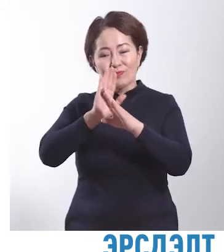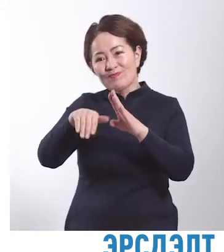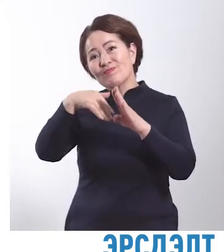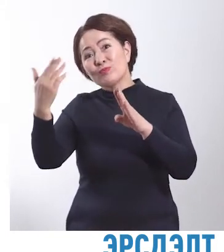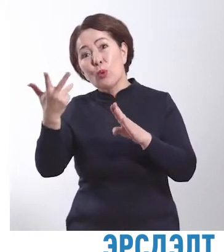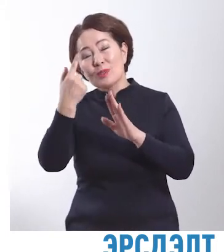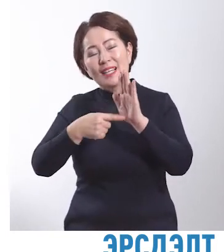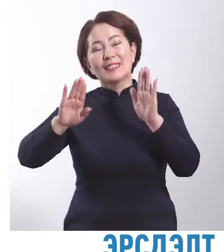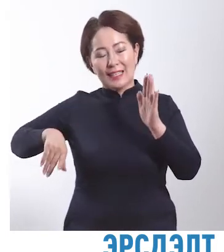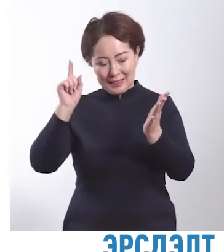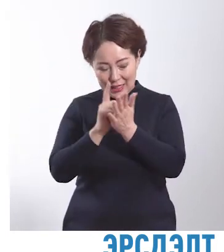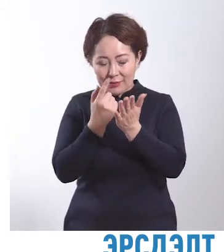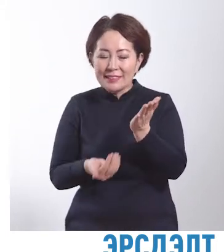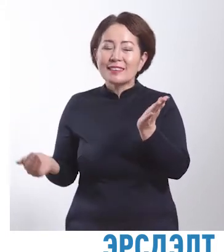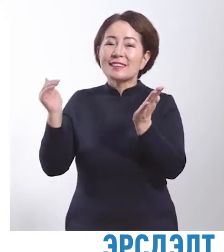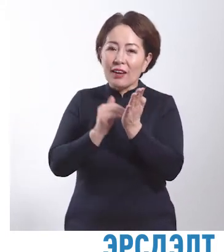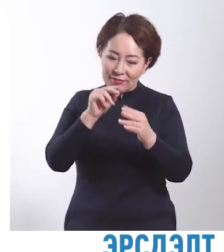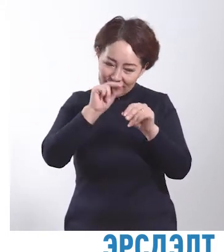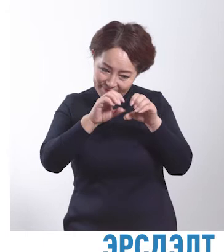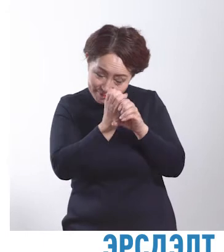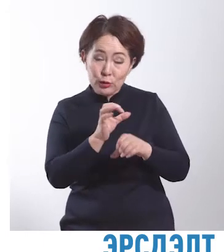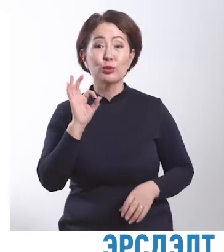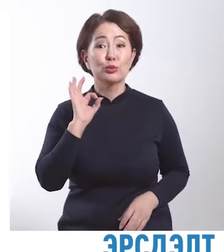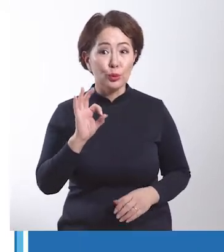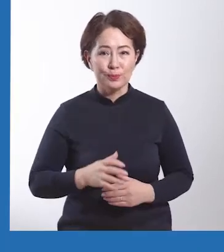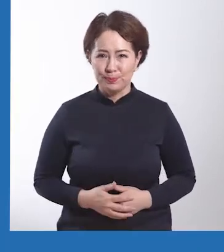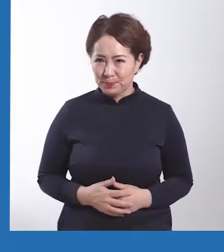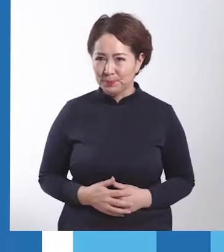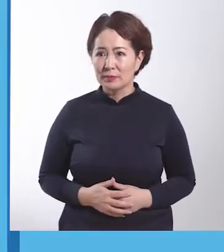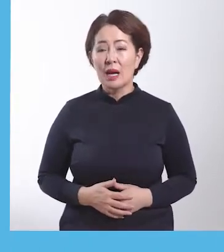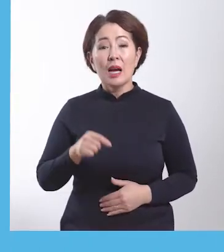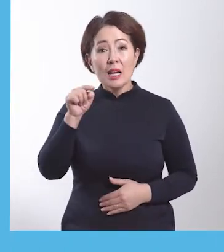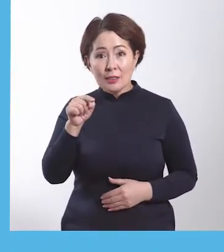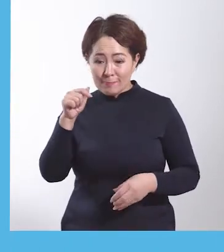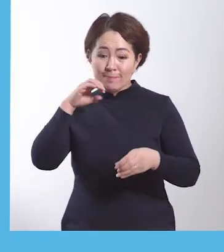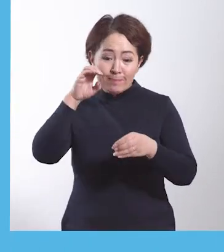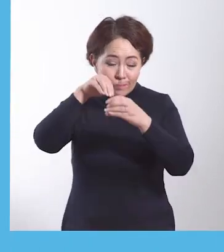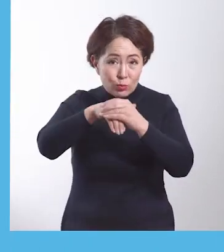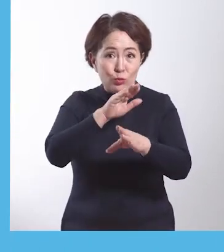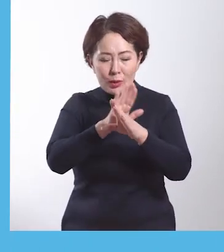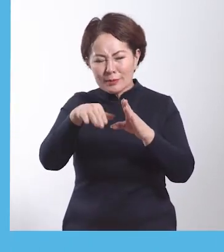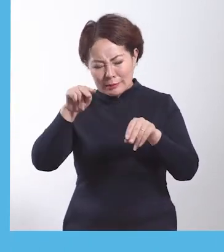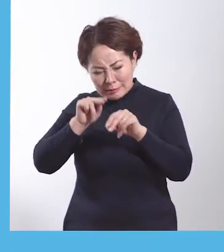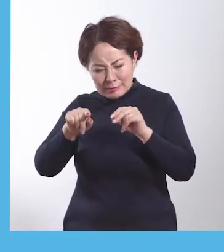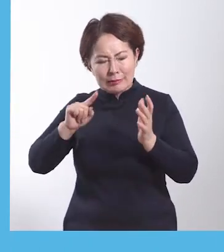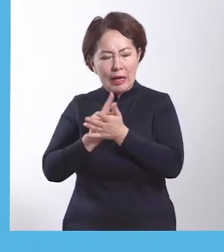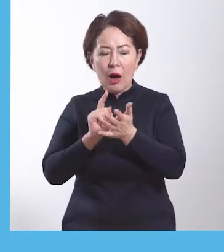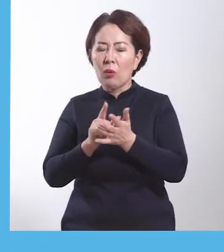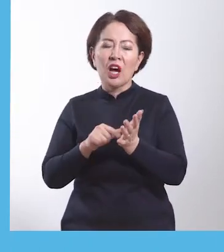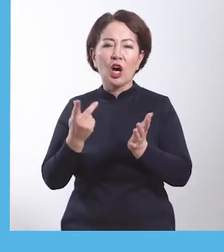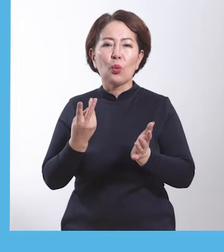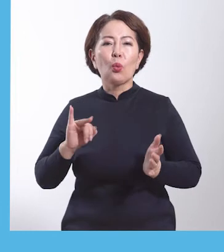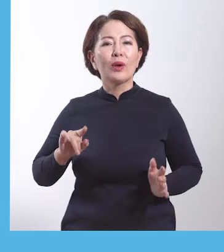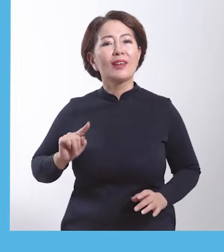хойш 3 сарын дараа шинжилгээг давтах нь зүйтэй. Эрсдэл талхам хиймэгцээ энэ шинжилгээг яагаад хийх